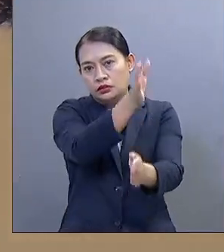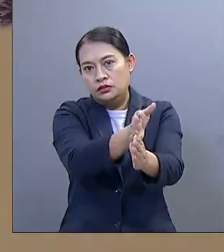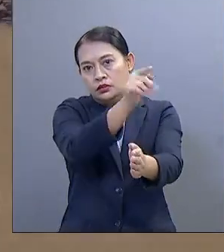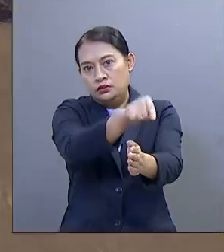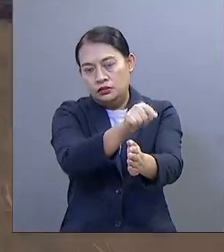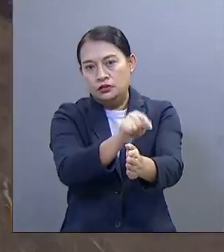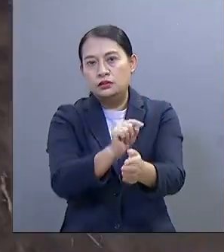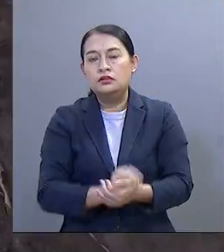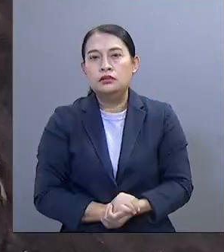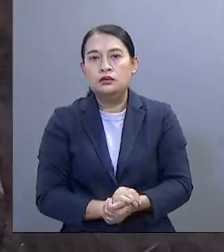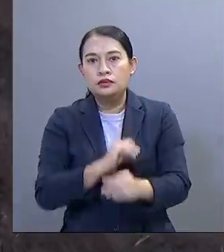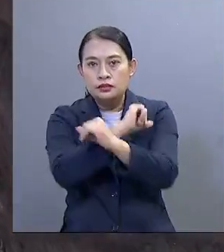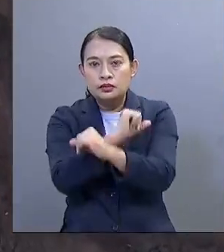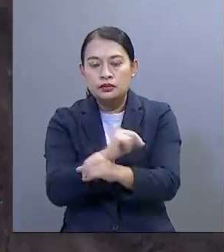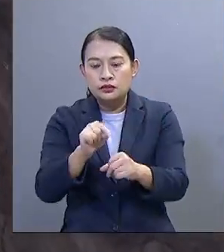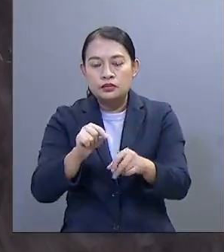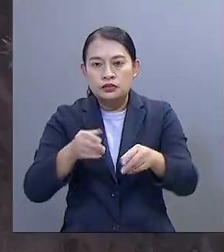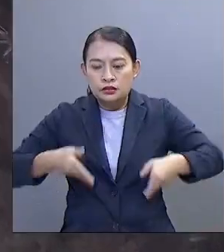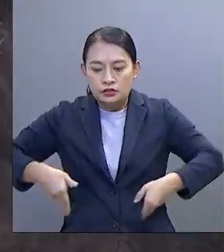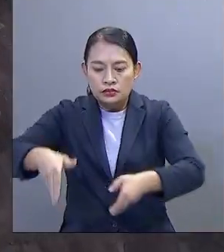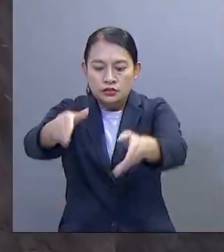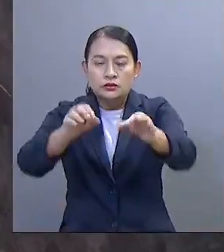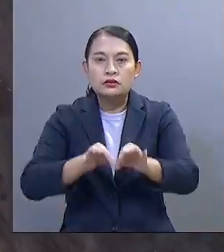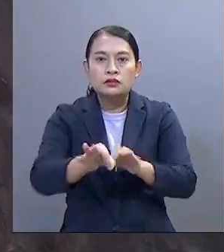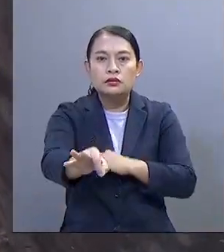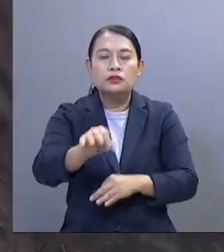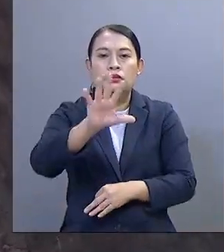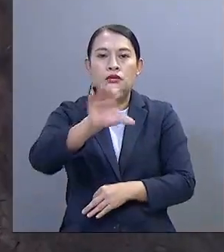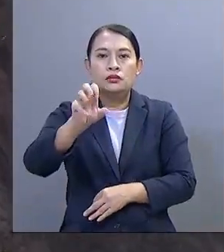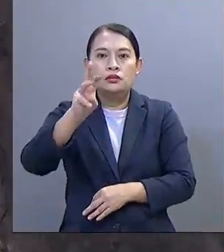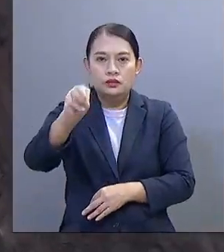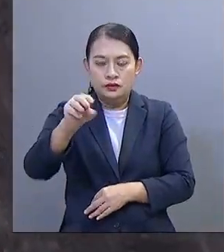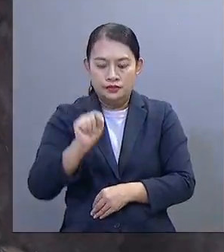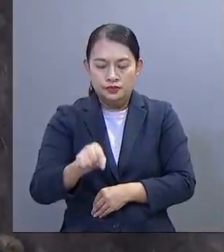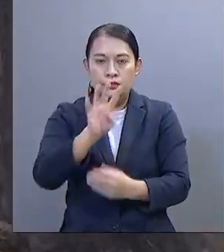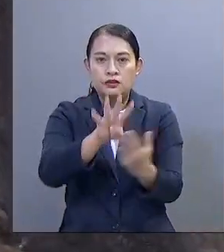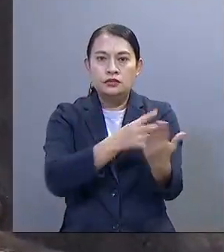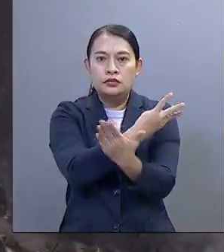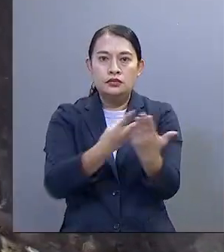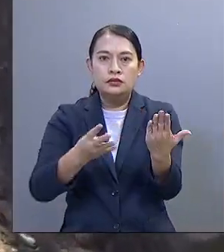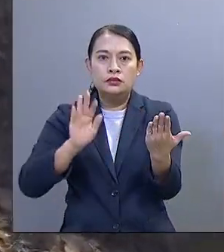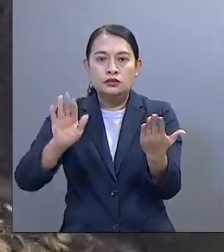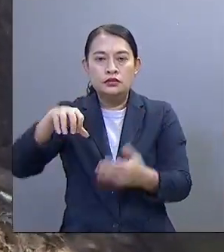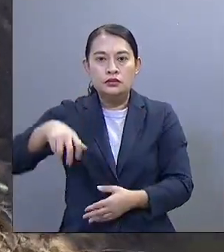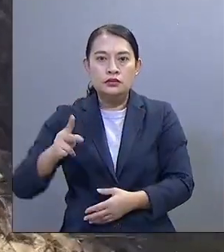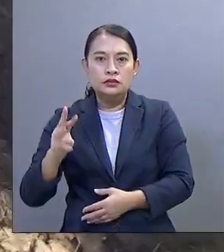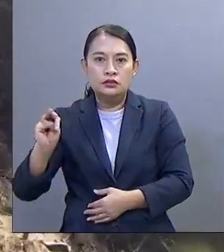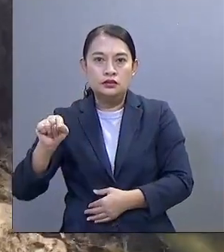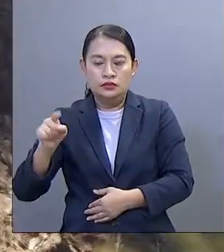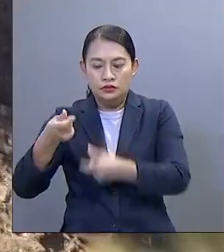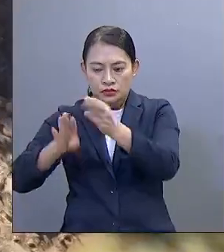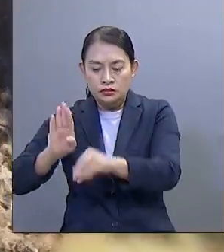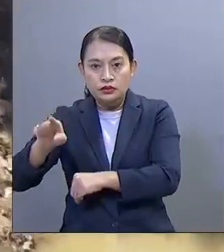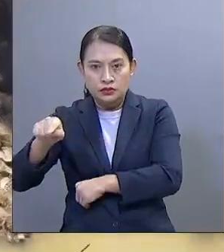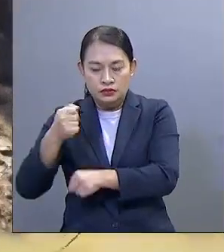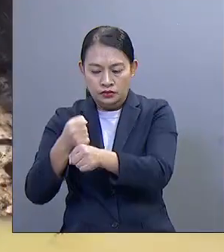ครอบคลมพ้นที่คามยาว 500 เมตรนะคะอันนี้เป็นแผนของกรรมเจาท่าว่าจะสรางเขื